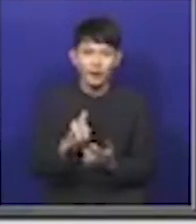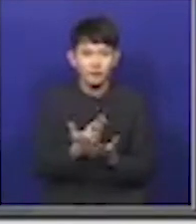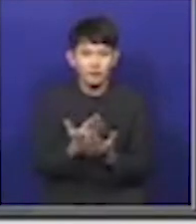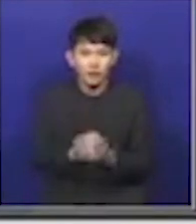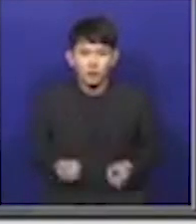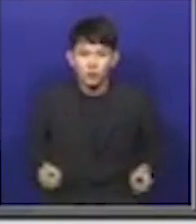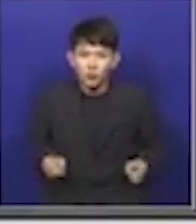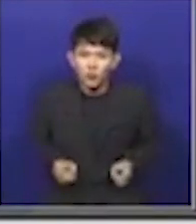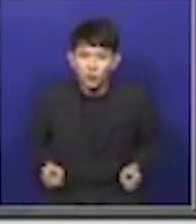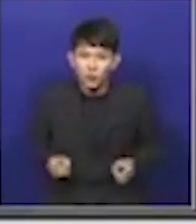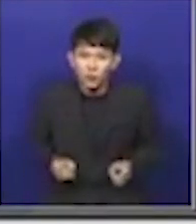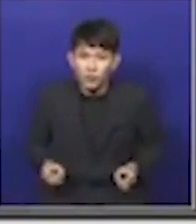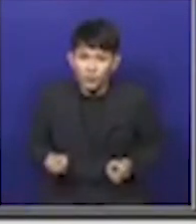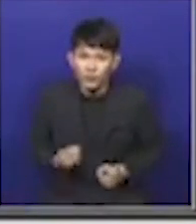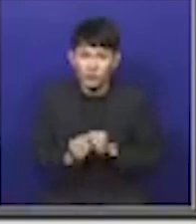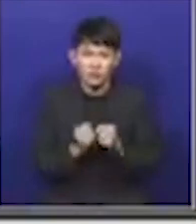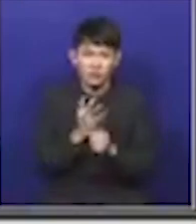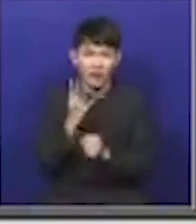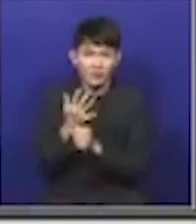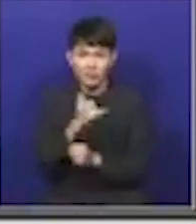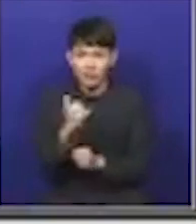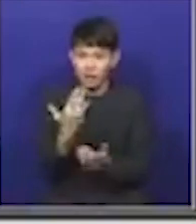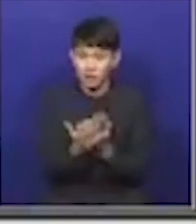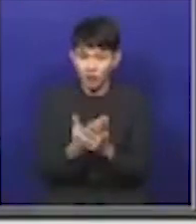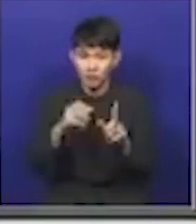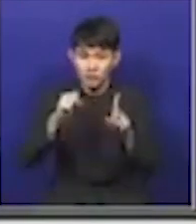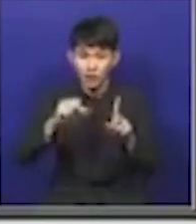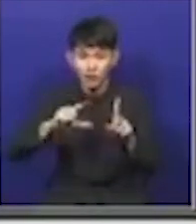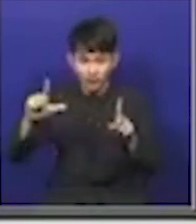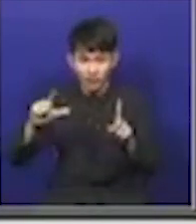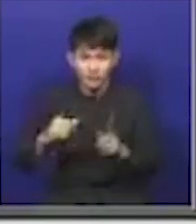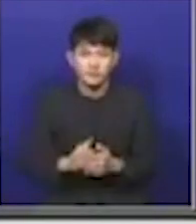ฮะ 4-5 ปีนี้รวยเป็นแสนล้านฮะ